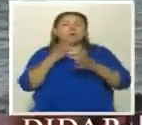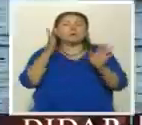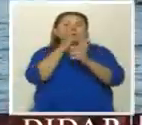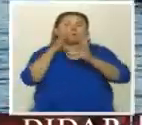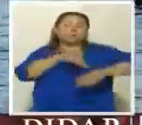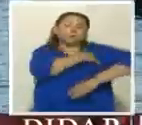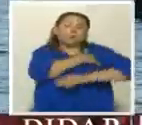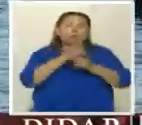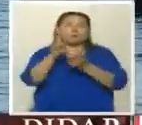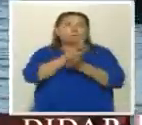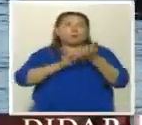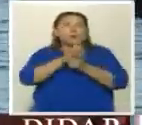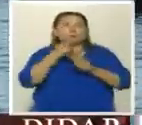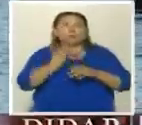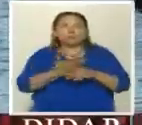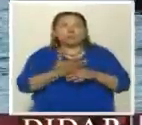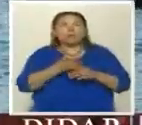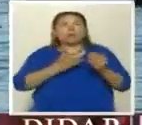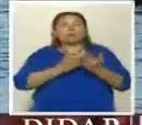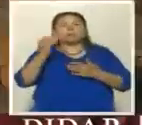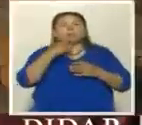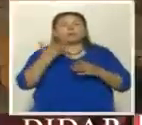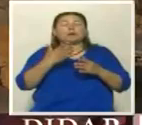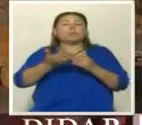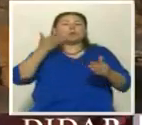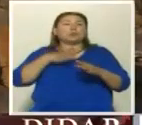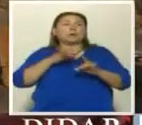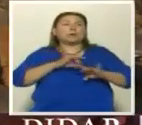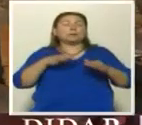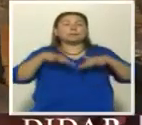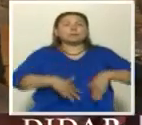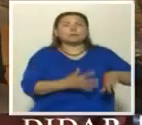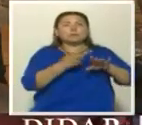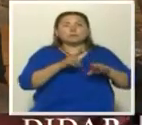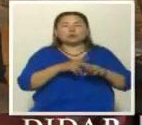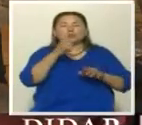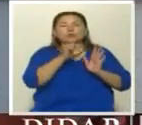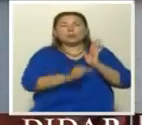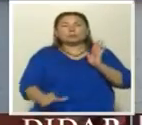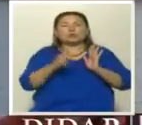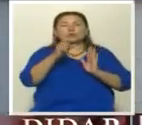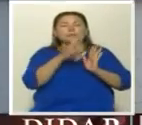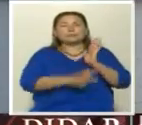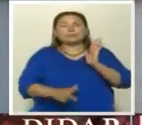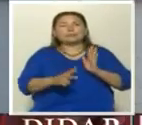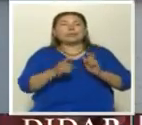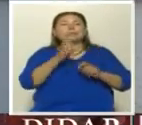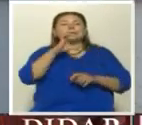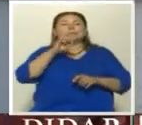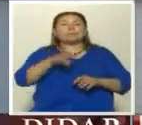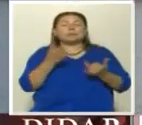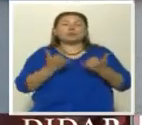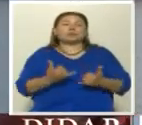Соған байланысты теңіздің булану деңгейі өсті. Мәселен, бұрын аймақта теңіздің булануы 160-180 сантиметрдей болса,